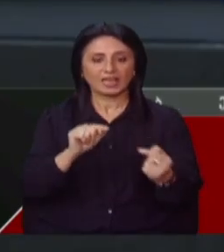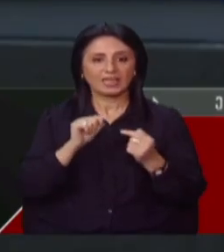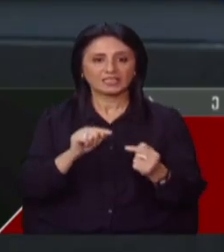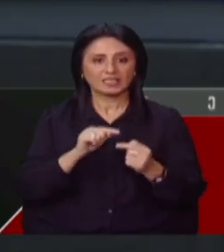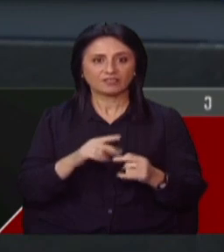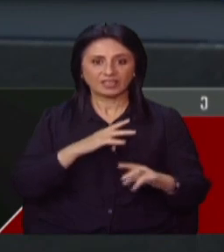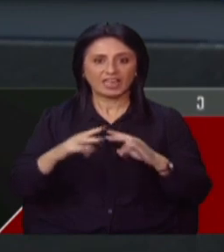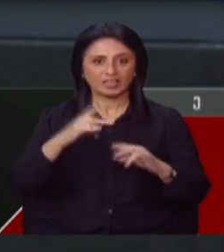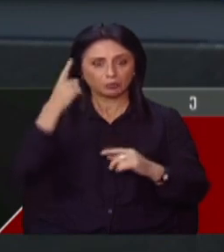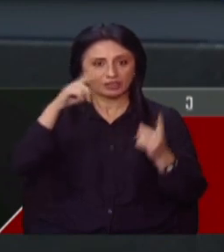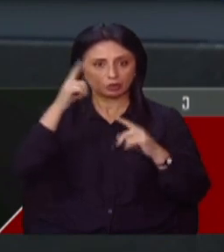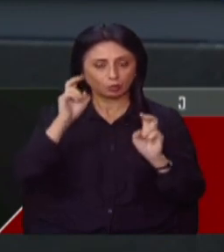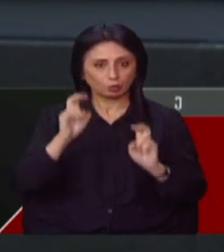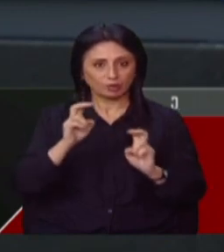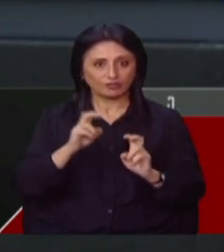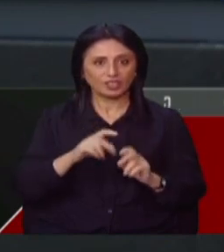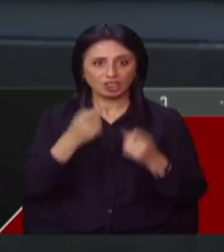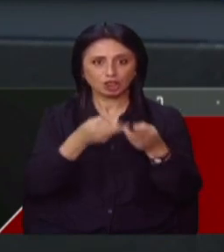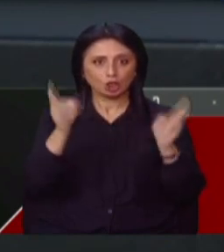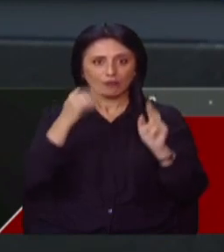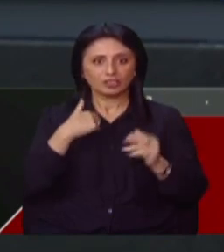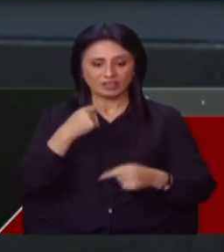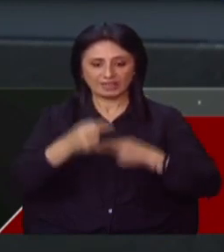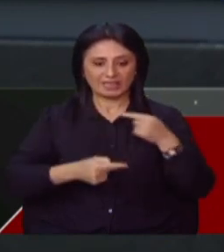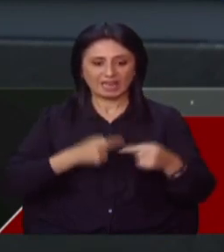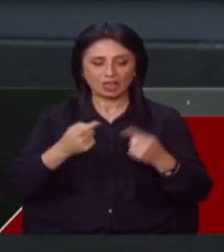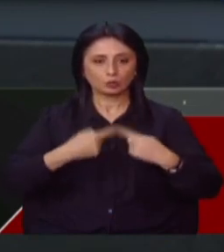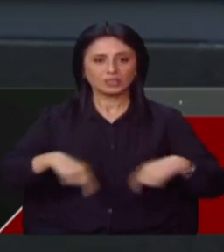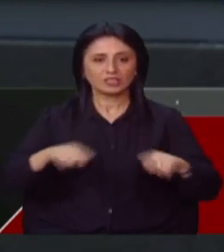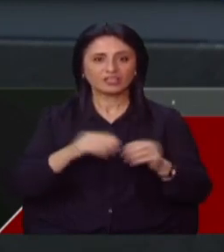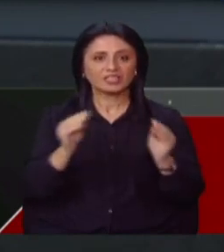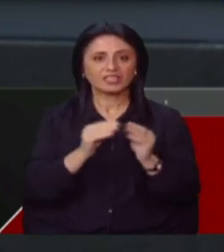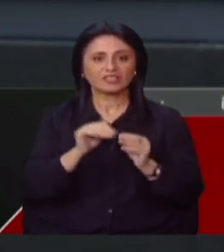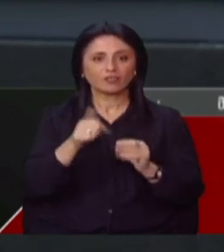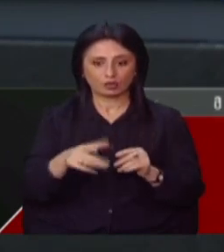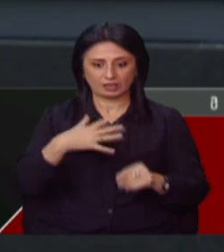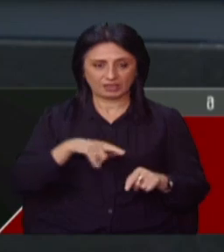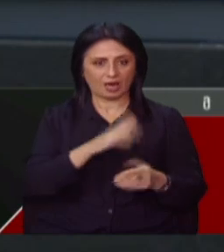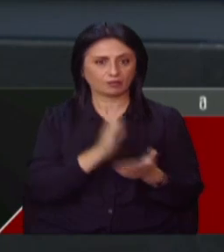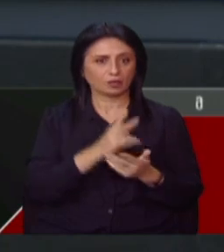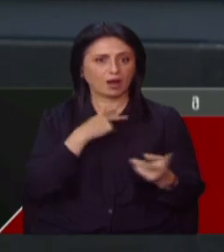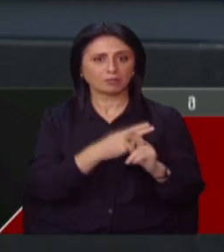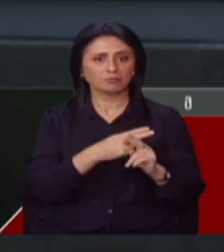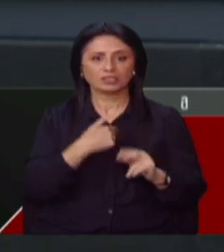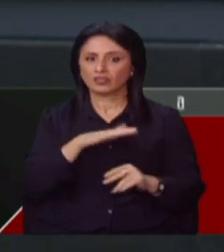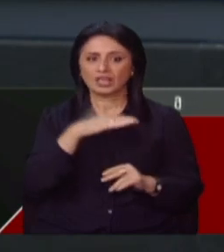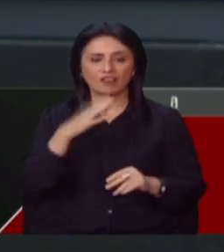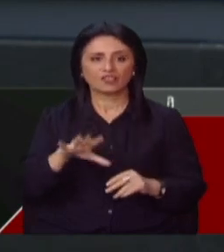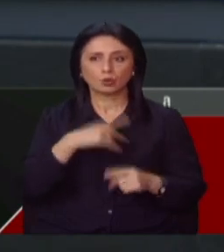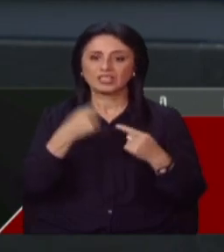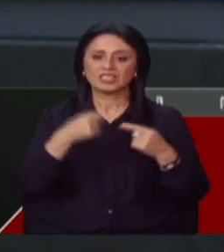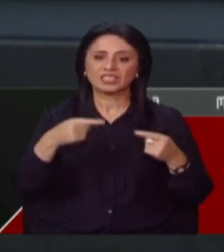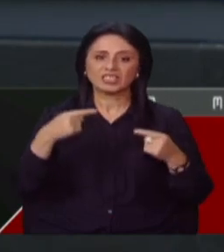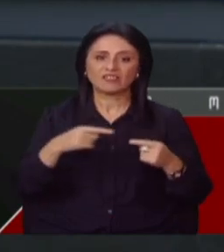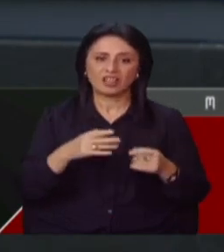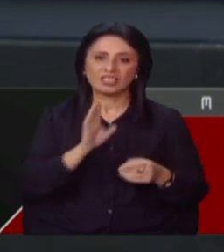ეწინააღმდეგება ექსტრემისტულ იდეოლოგიას. სლოვაკეთში ჩვენ ვართ ტრადიციული საზოგადოება, ისევე როგორც ეს საქართველოსია. ჩვენ არ გვინდა კონდეს